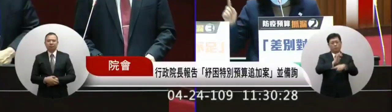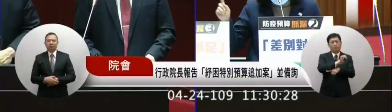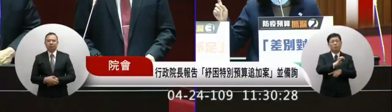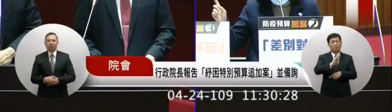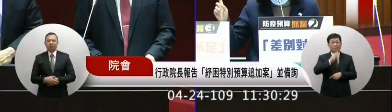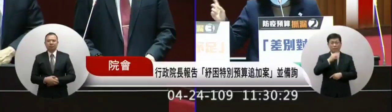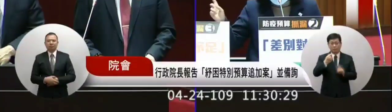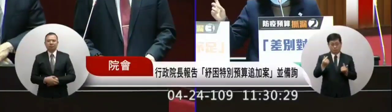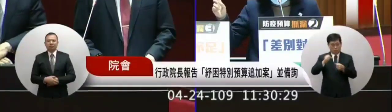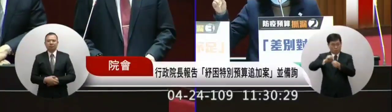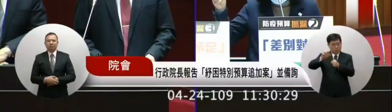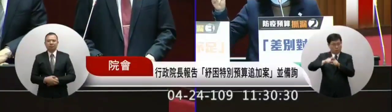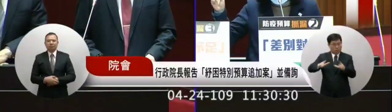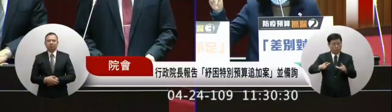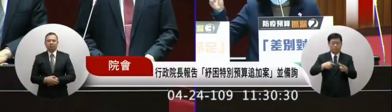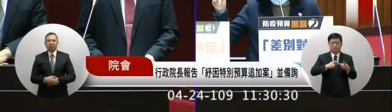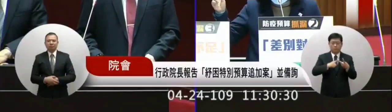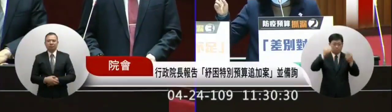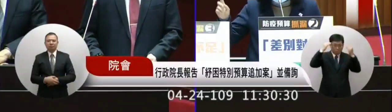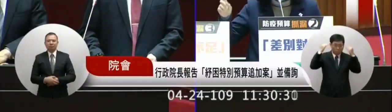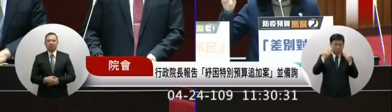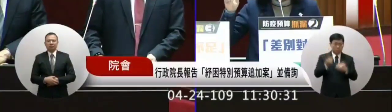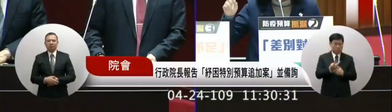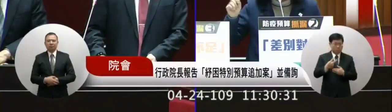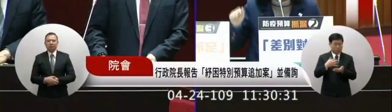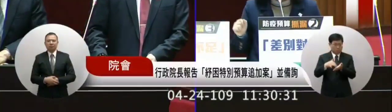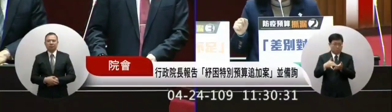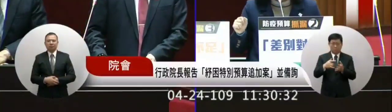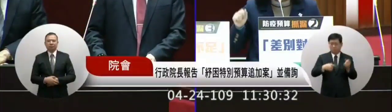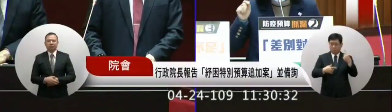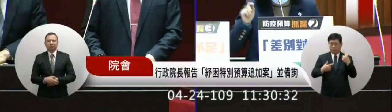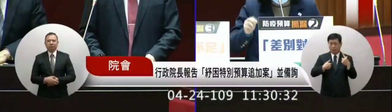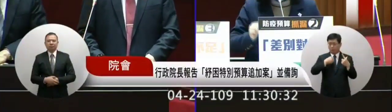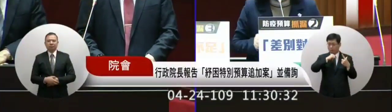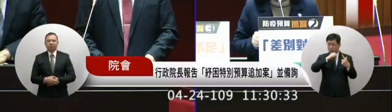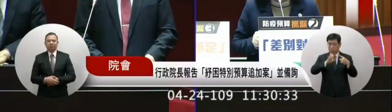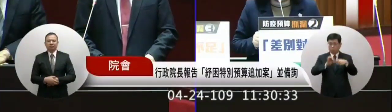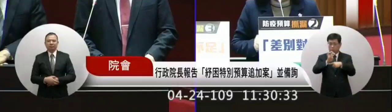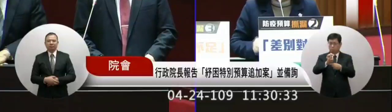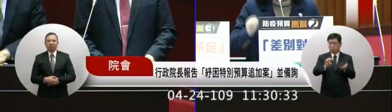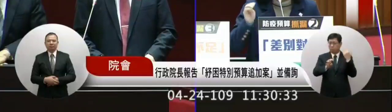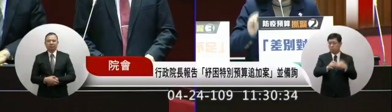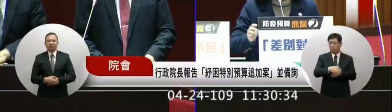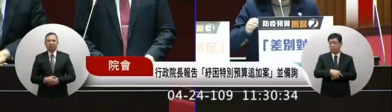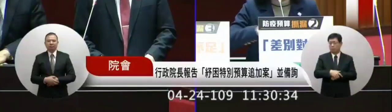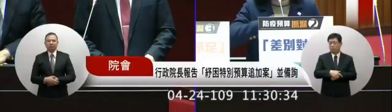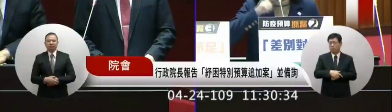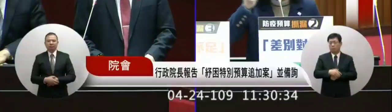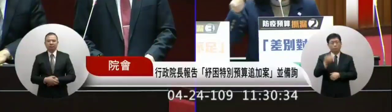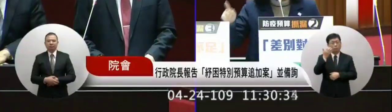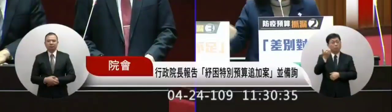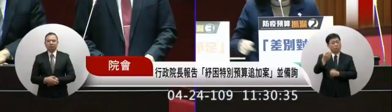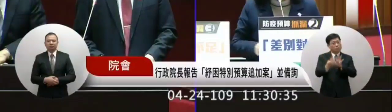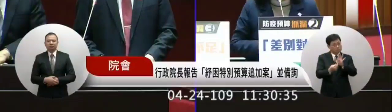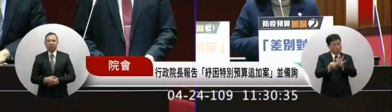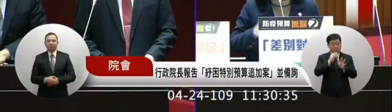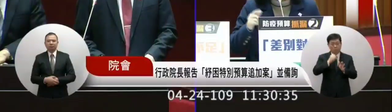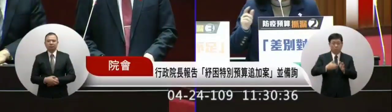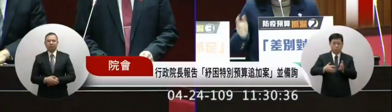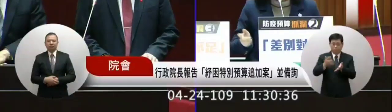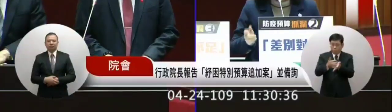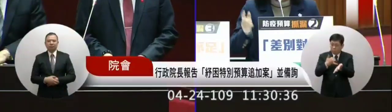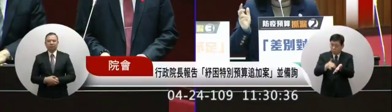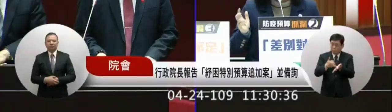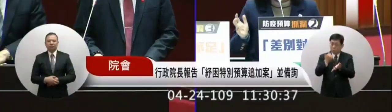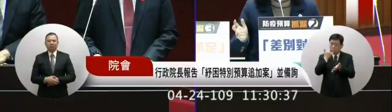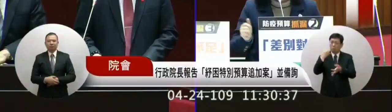但是在以这个加拿大或者是这个韩国来讲，都高于台湾的40%薪资补贴。所以如果刚刚讲整个预算